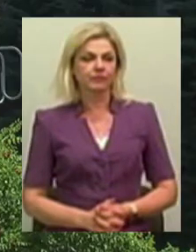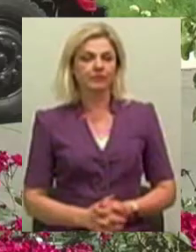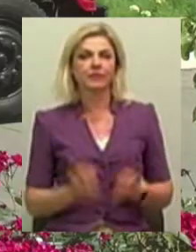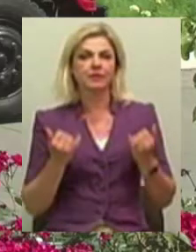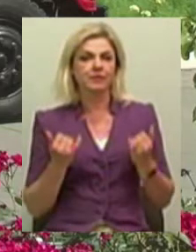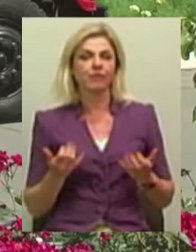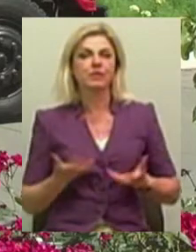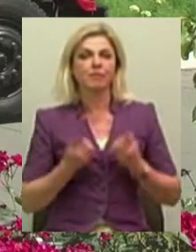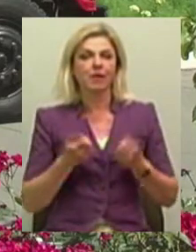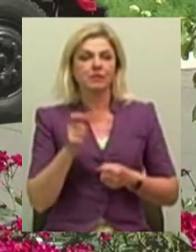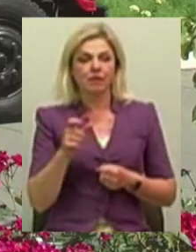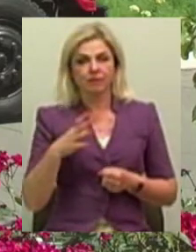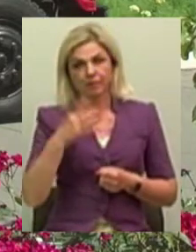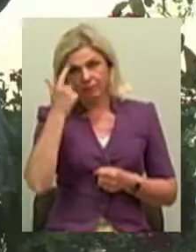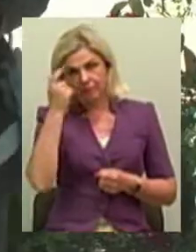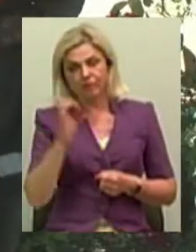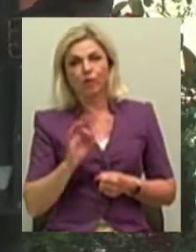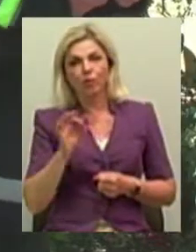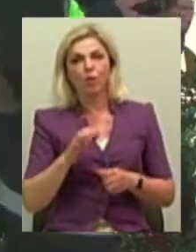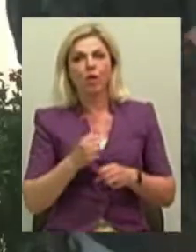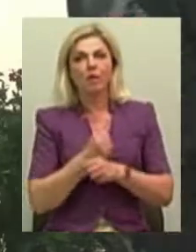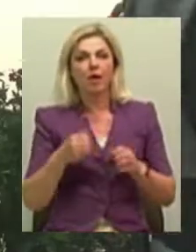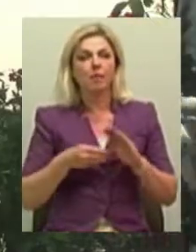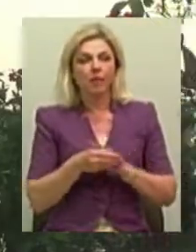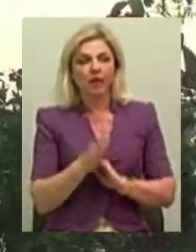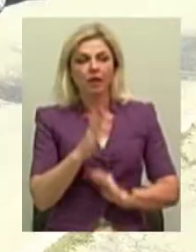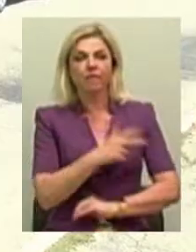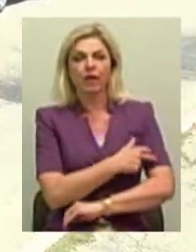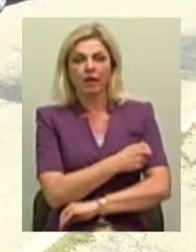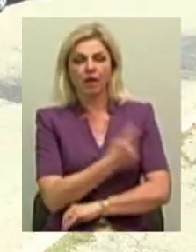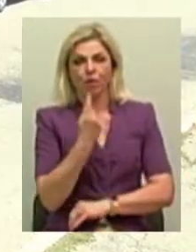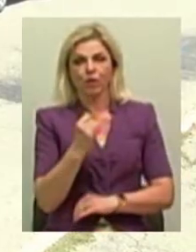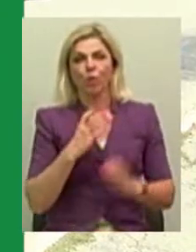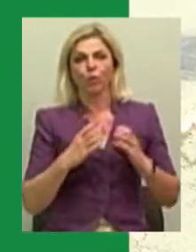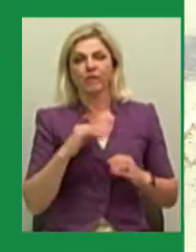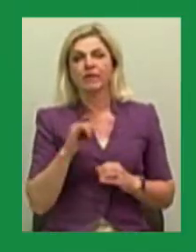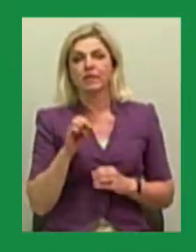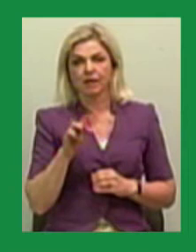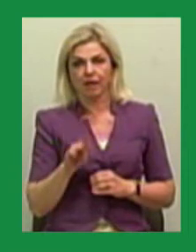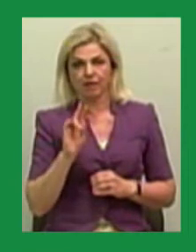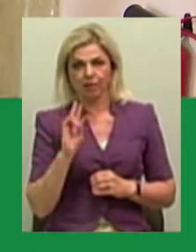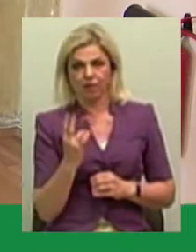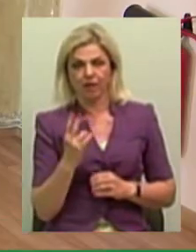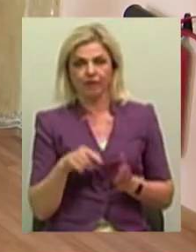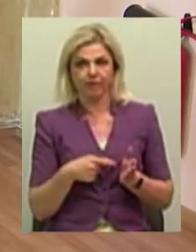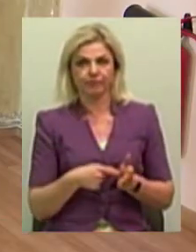Сьогодні рятувальникам надійшло повідомлення про замінування всіх лікарень та одного з університетів Миколаєва.